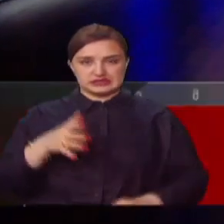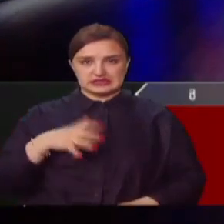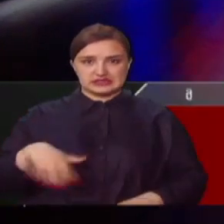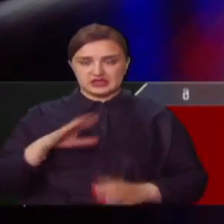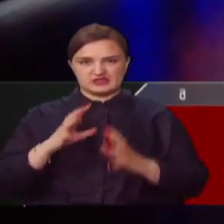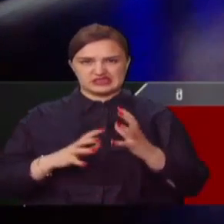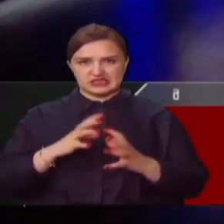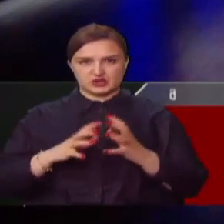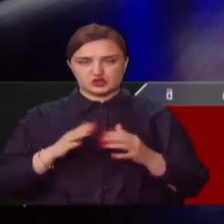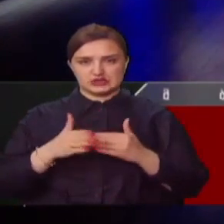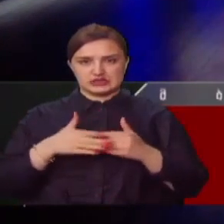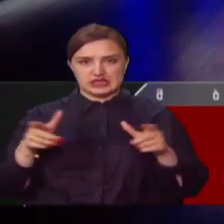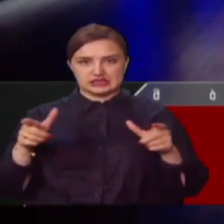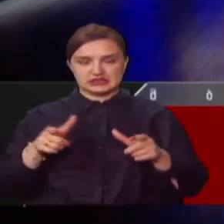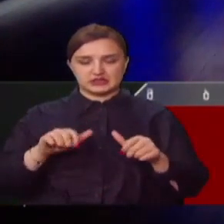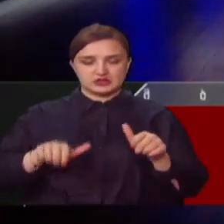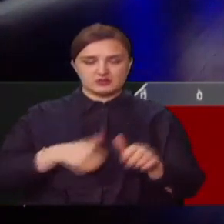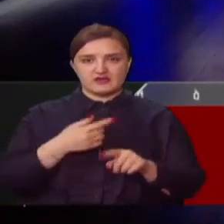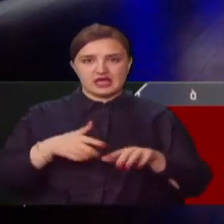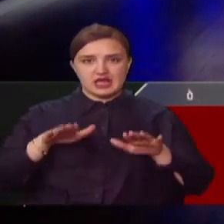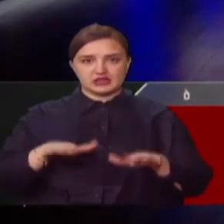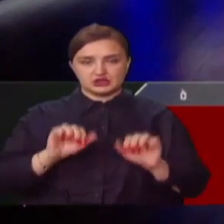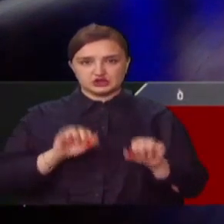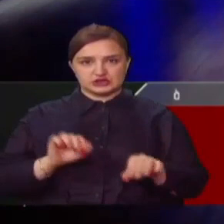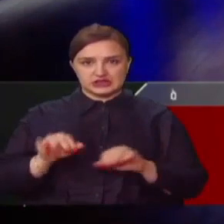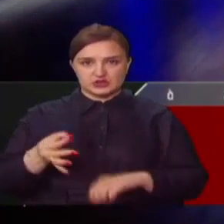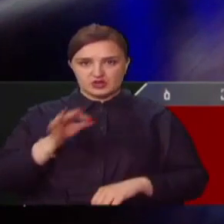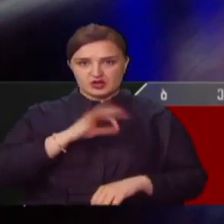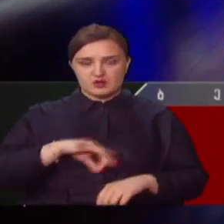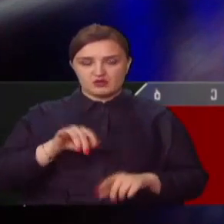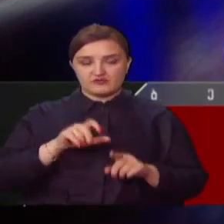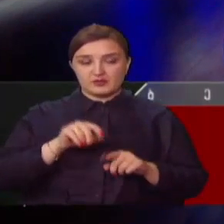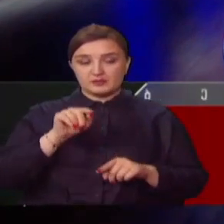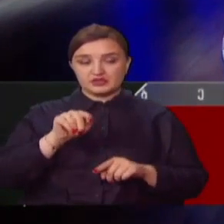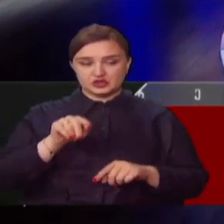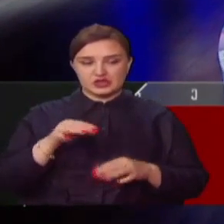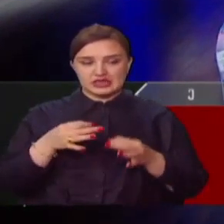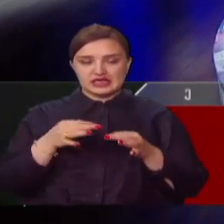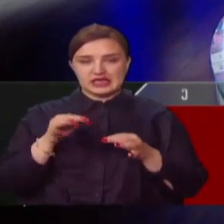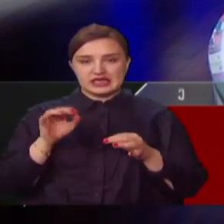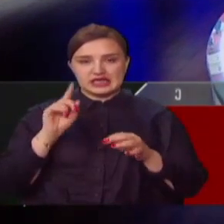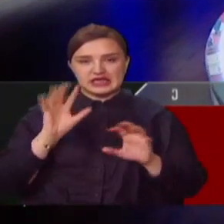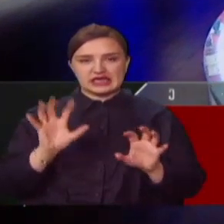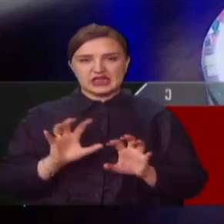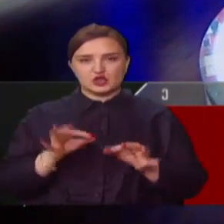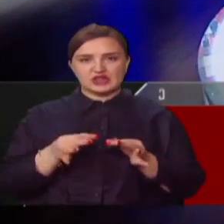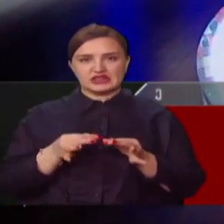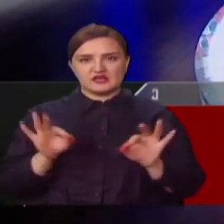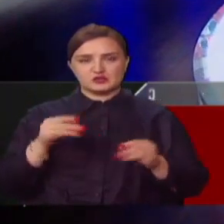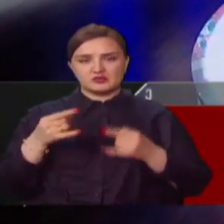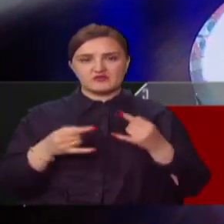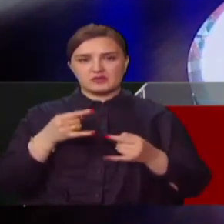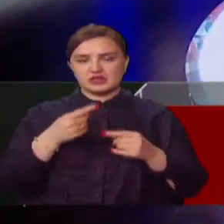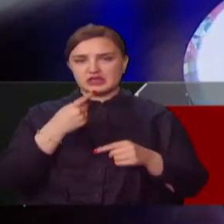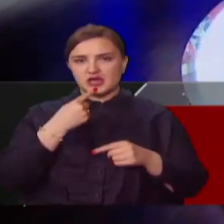საქართველოს საერთაშორისო სანქციებისთვის გვერდისავლის ადგილად შესაძლო გამოყენებაზე მინიშნება სამჯერად რადიო თავისუფლება აკეთებს, ეჭვებს მედია საშუალება